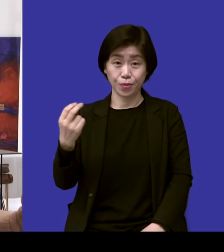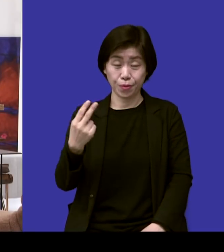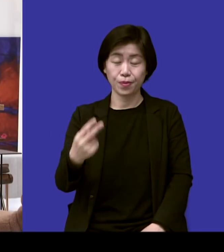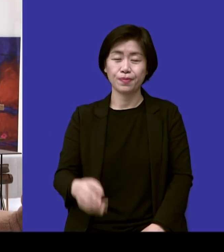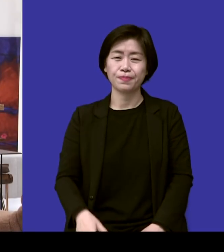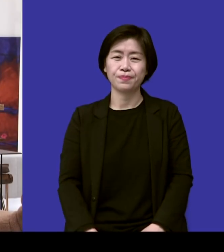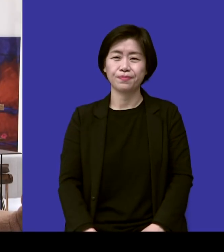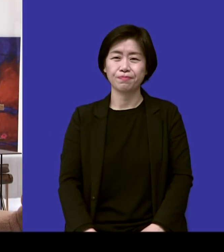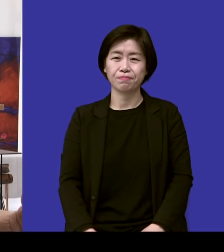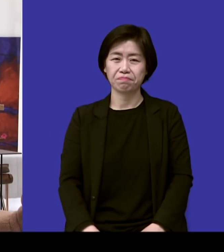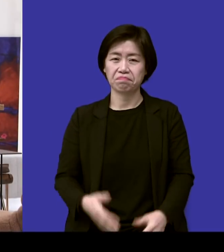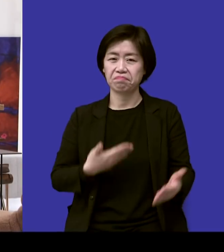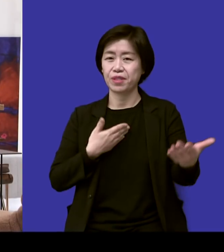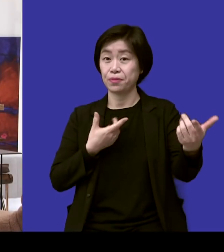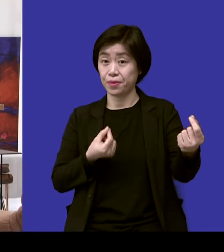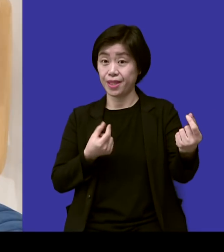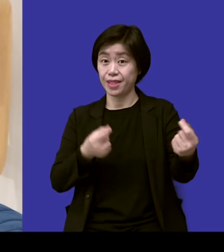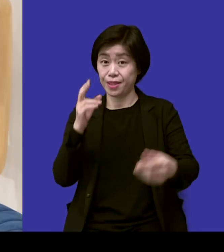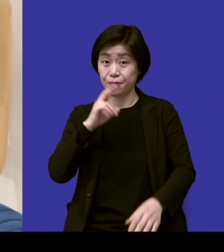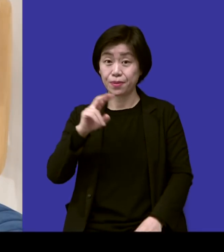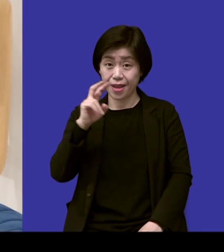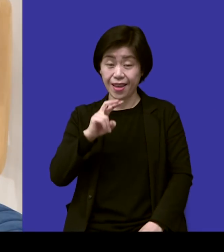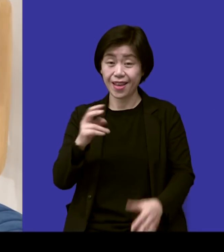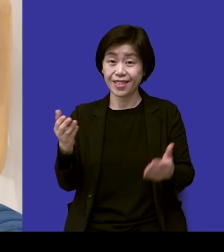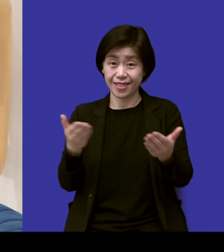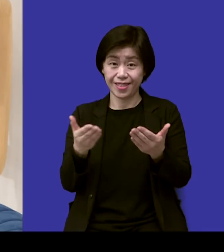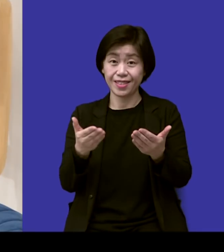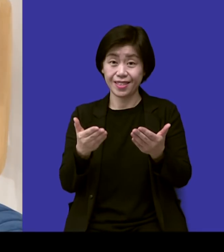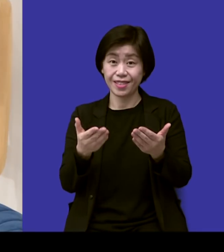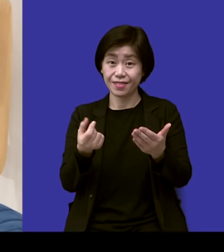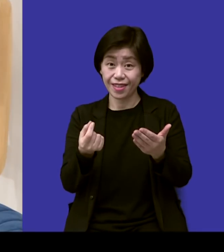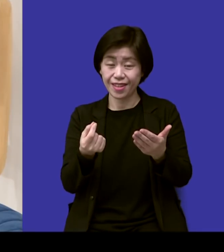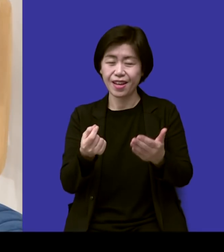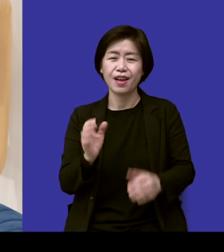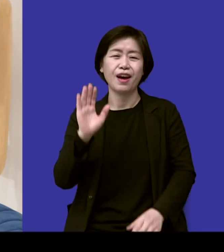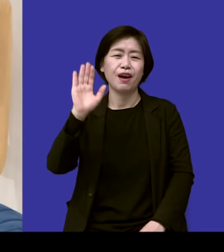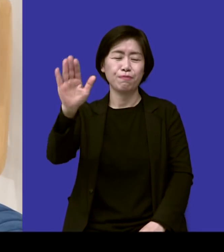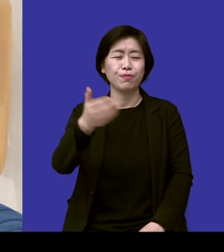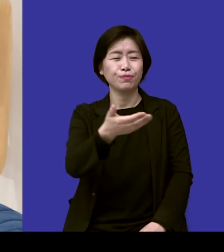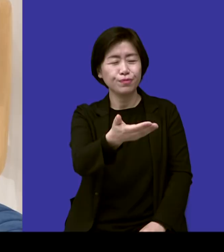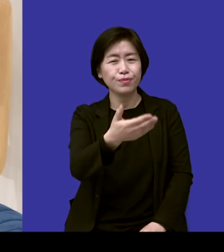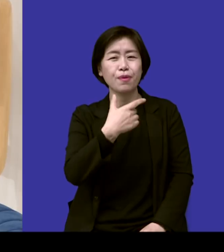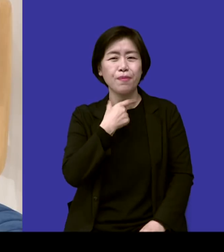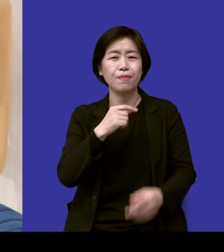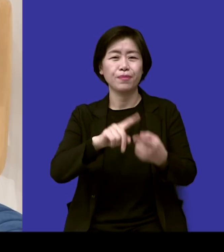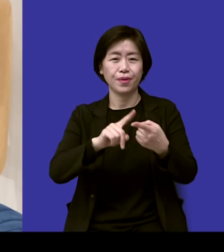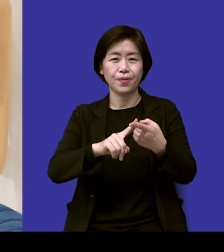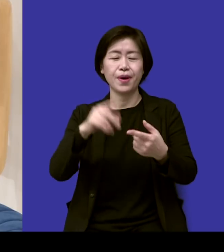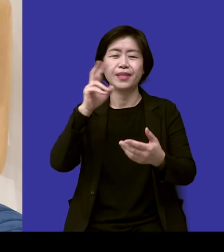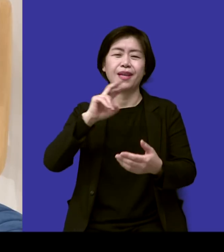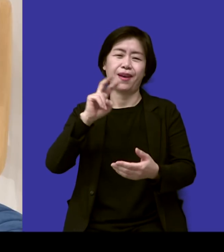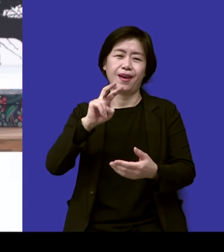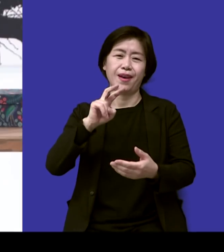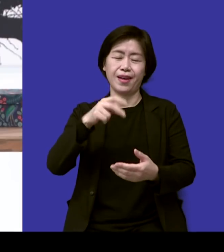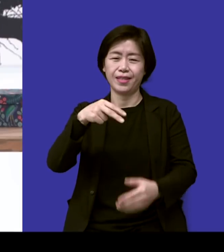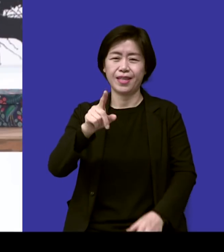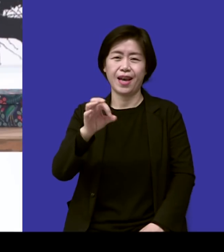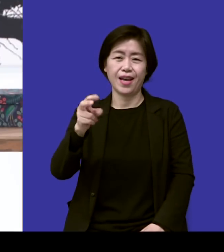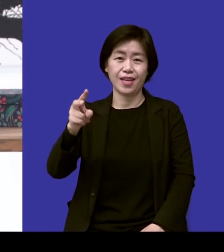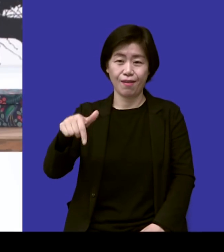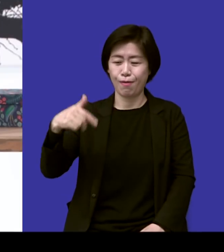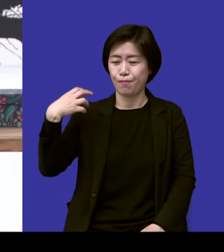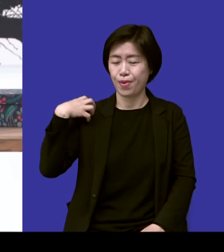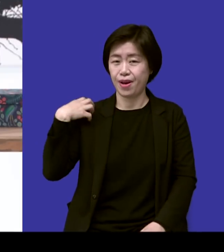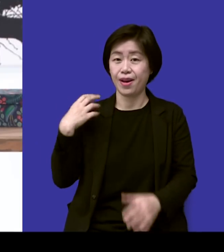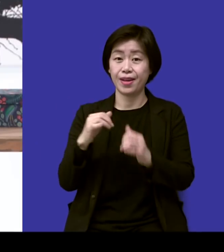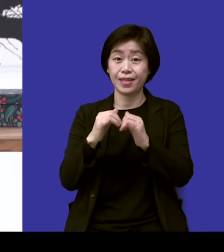업계에서 종사하는 그런 동료로서 정말 꿈꾸고 계시는 그 찬양 사역자의 길이